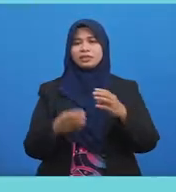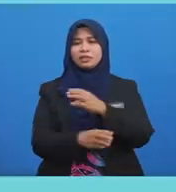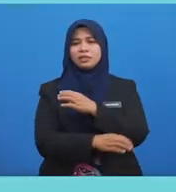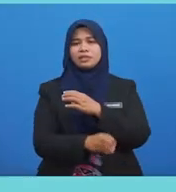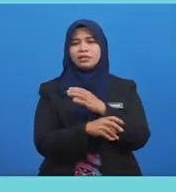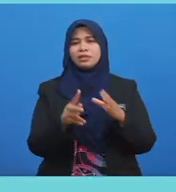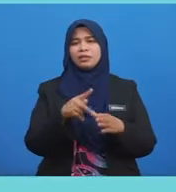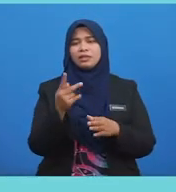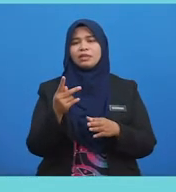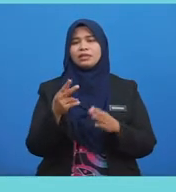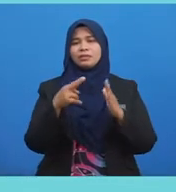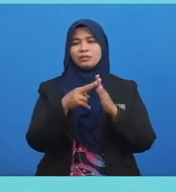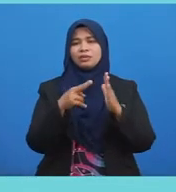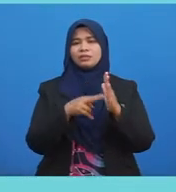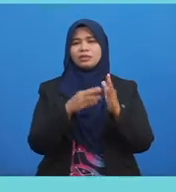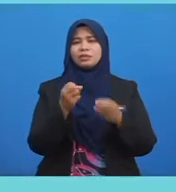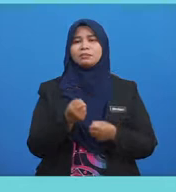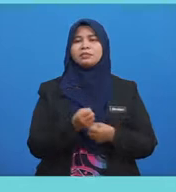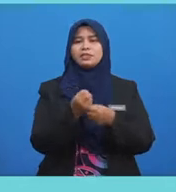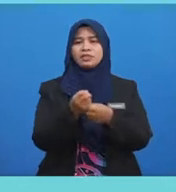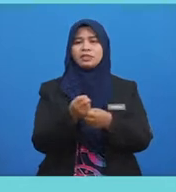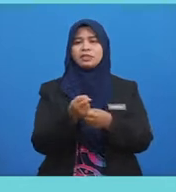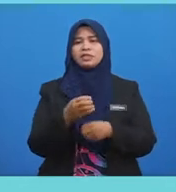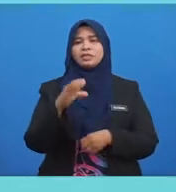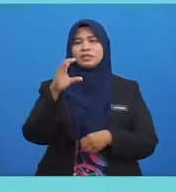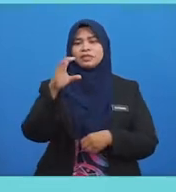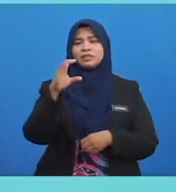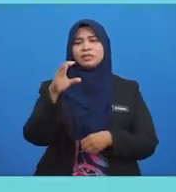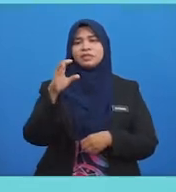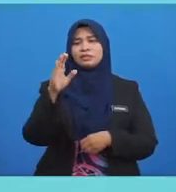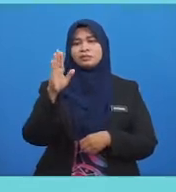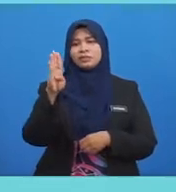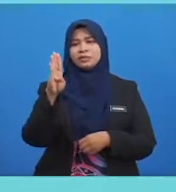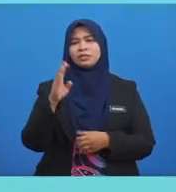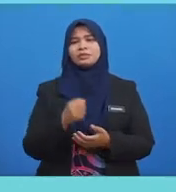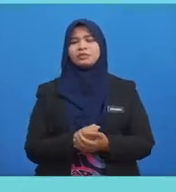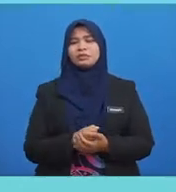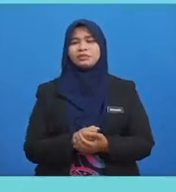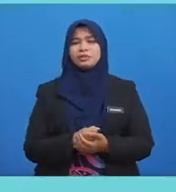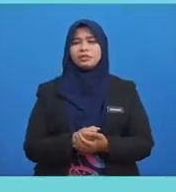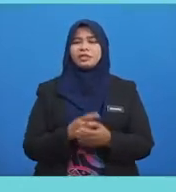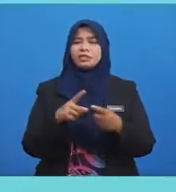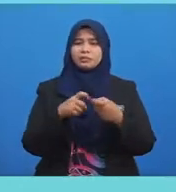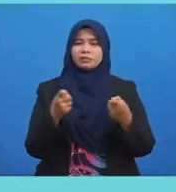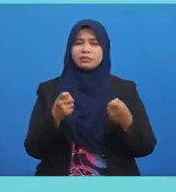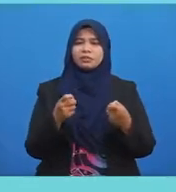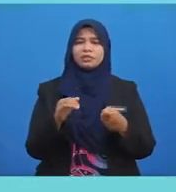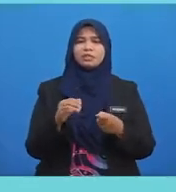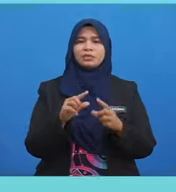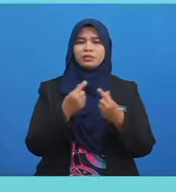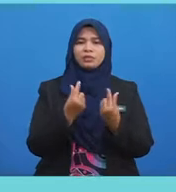Seterusnya, Majlis Negeri telah mengeluarkan rang undang-undang penyerahan ataupun dikenali sebagai Session